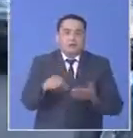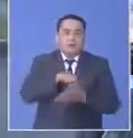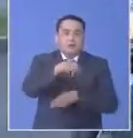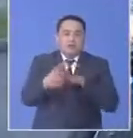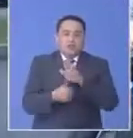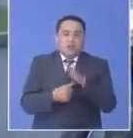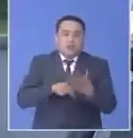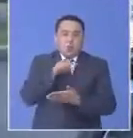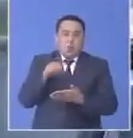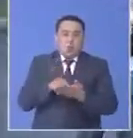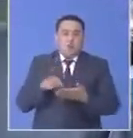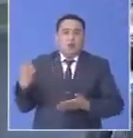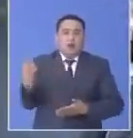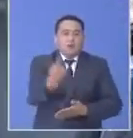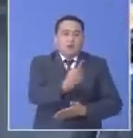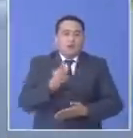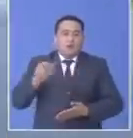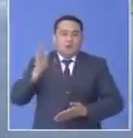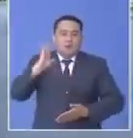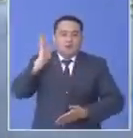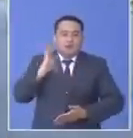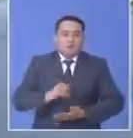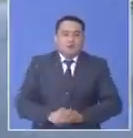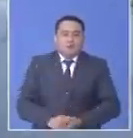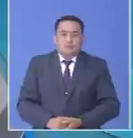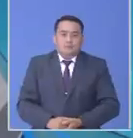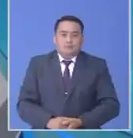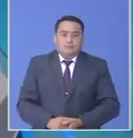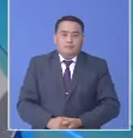казахстанских городов. Лилия Штогрина, Ержан Дусенов, телеканал ЖТСУ.